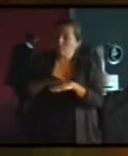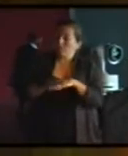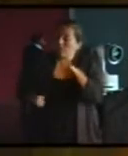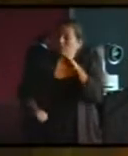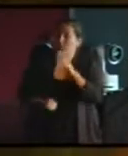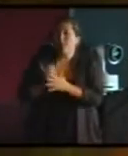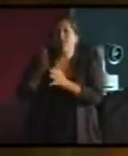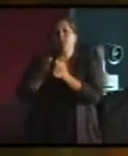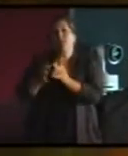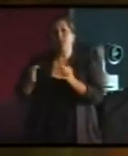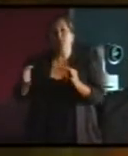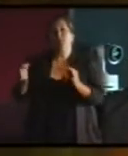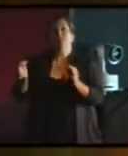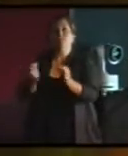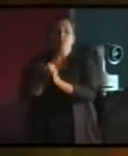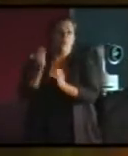Alors